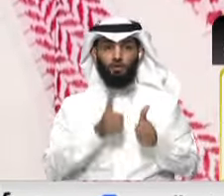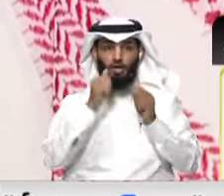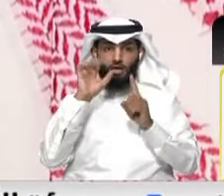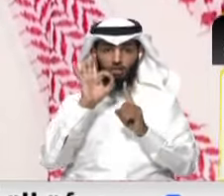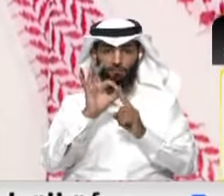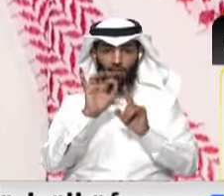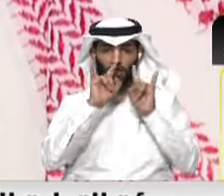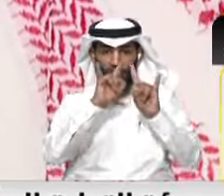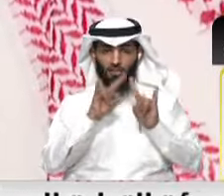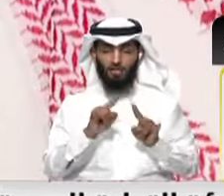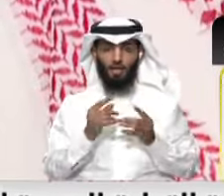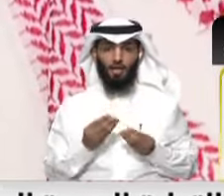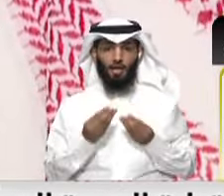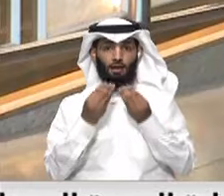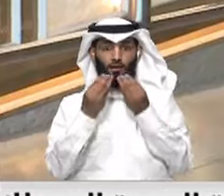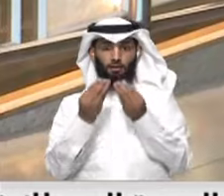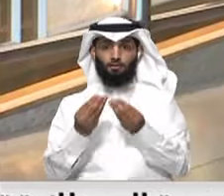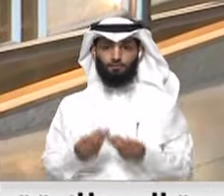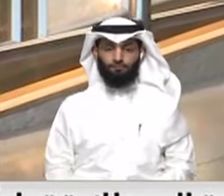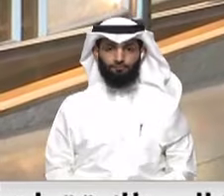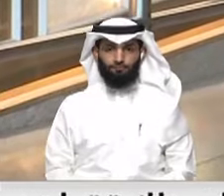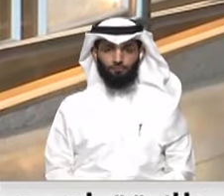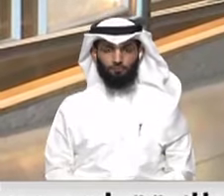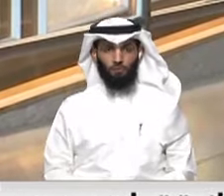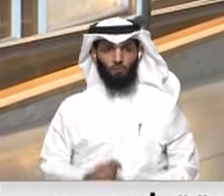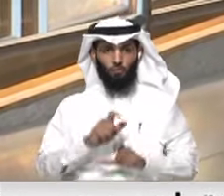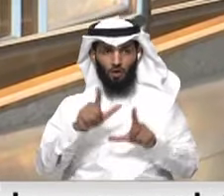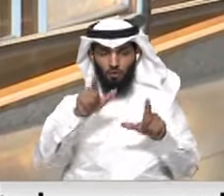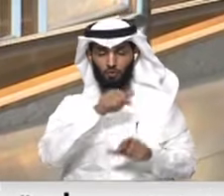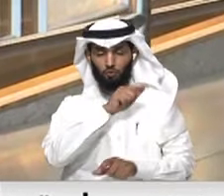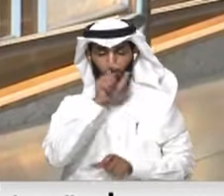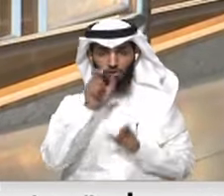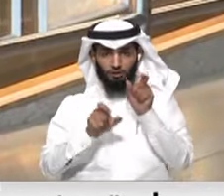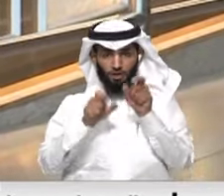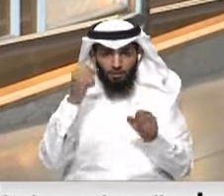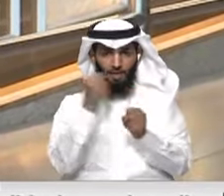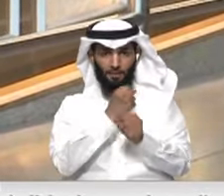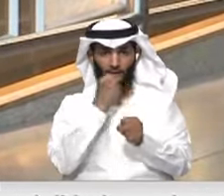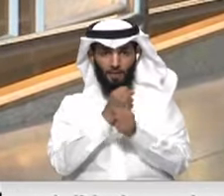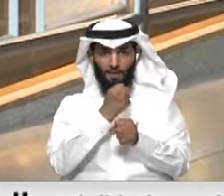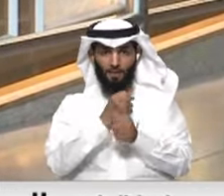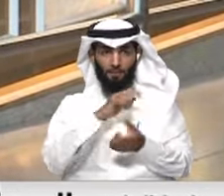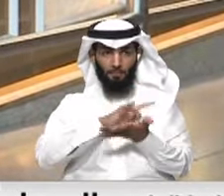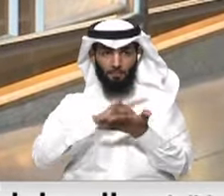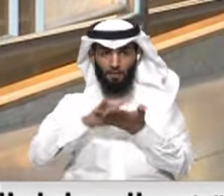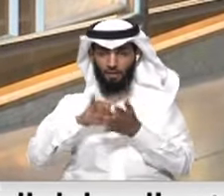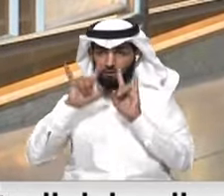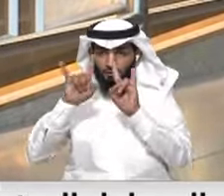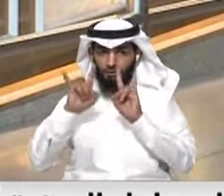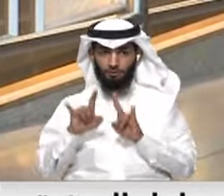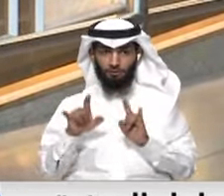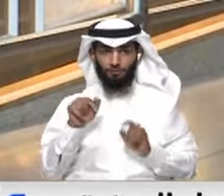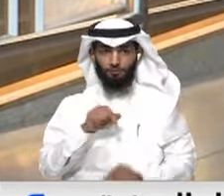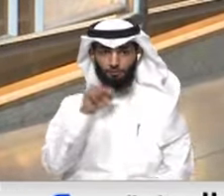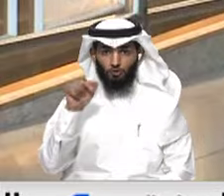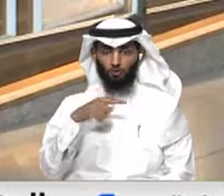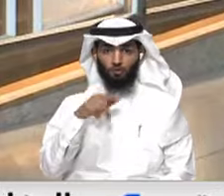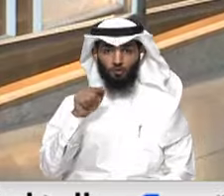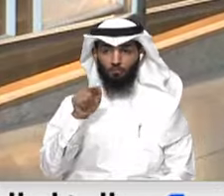وهذا شيء مو غريب عليكم، جميع يعني الموظفين ورؤساء في الإدارة العامة للطيران المدني وأيضا الموظفين في